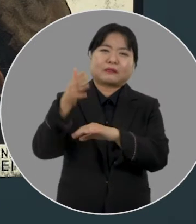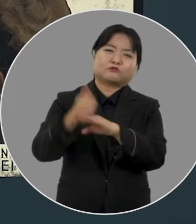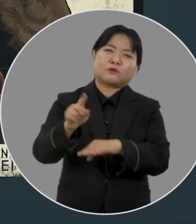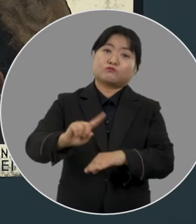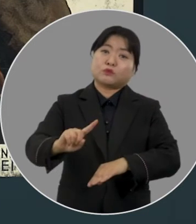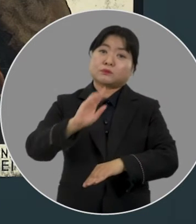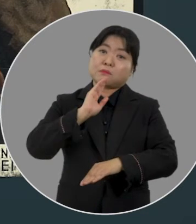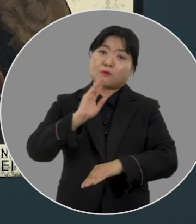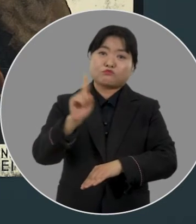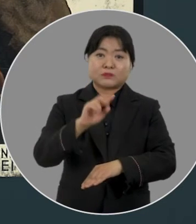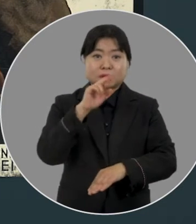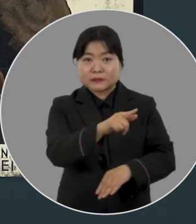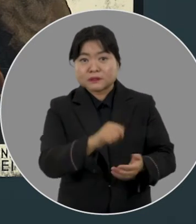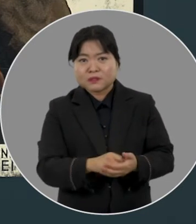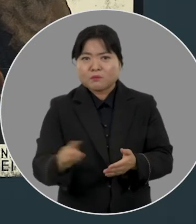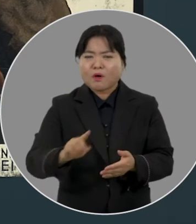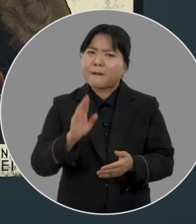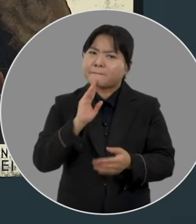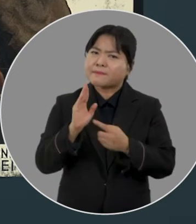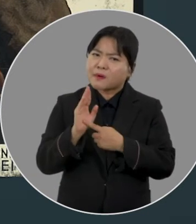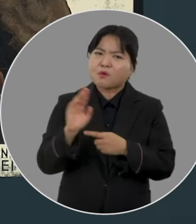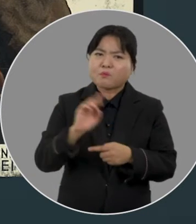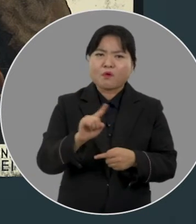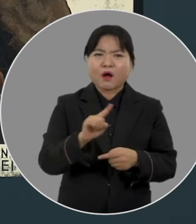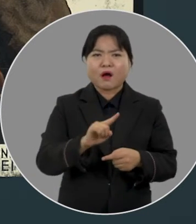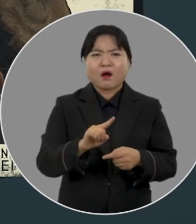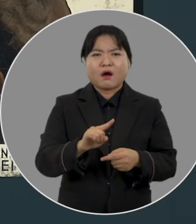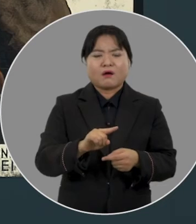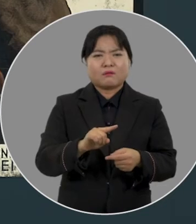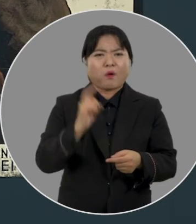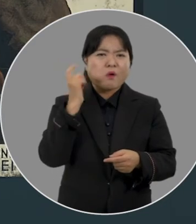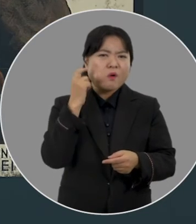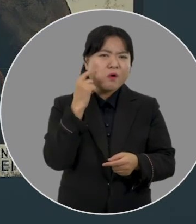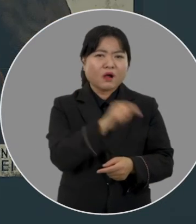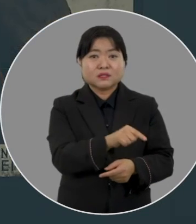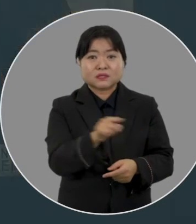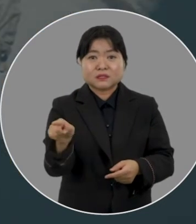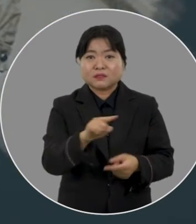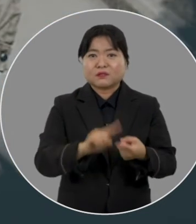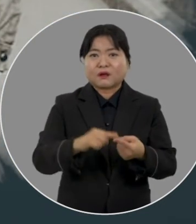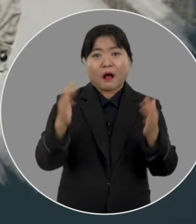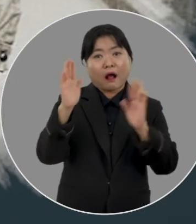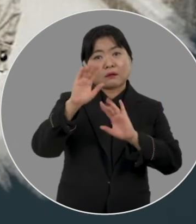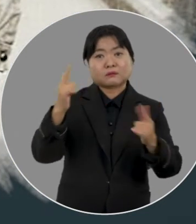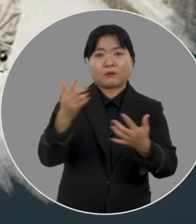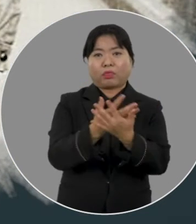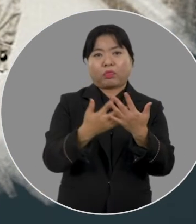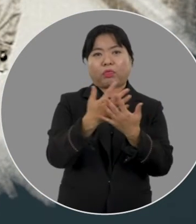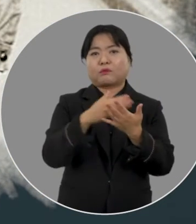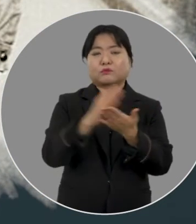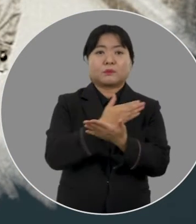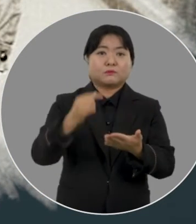옳고 무엇이 그른지, 뭐가 팩트고 뭐가 만들어진 루머인지 학생들은 구분하지